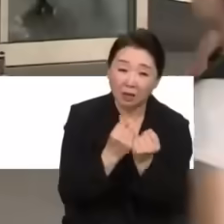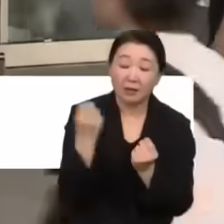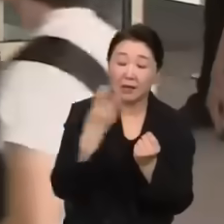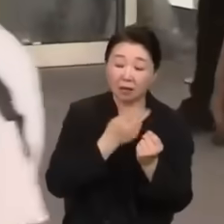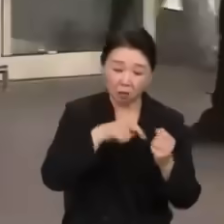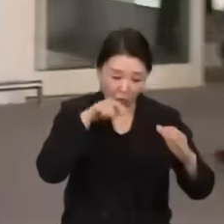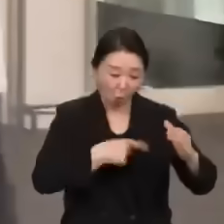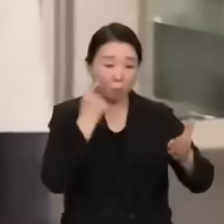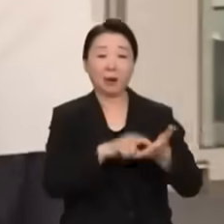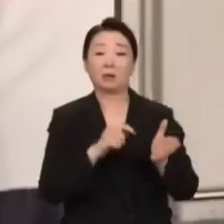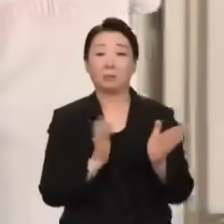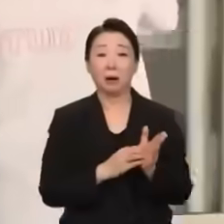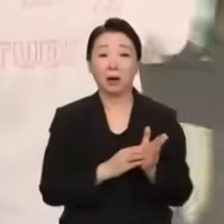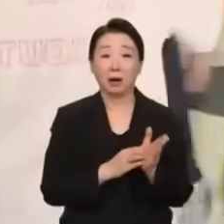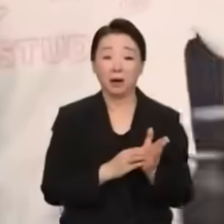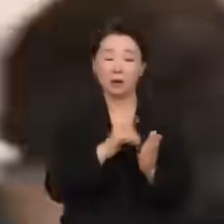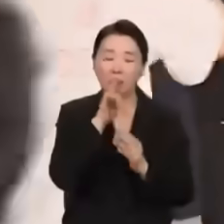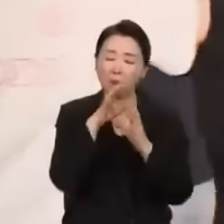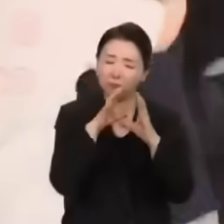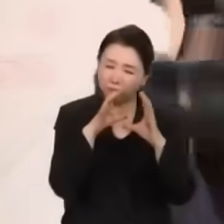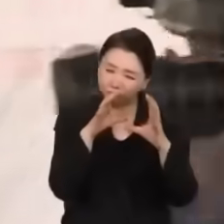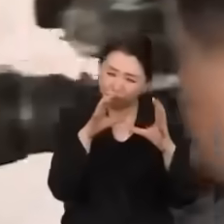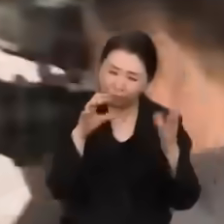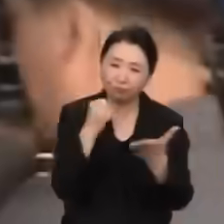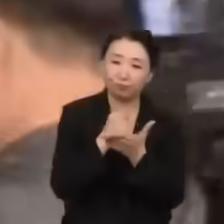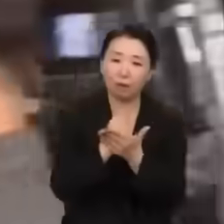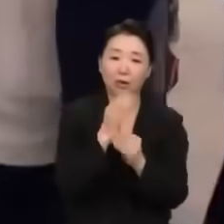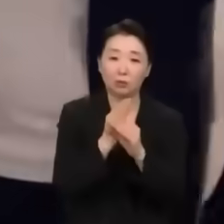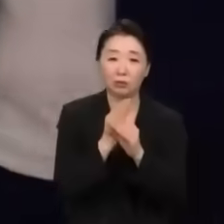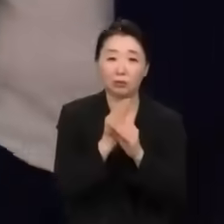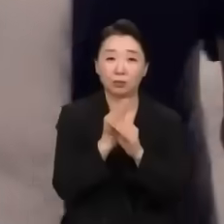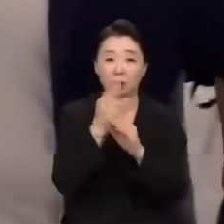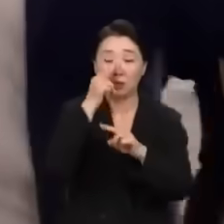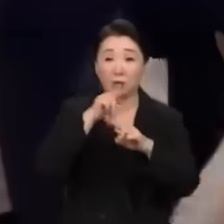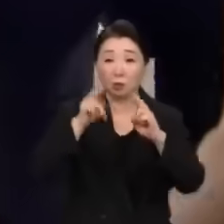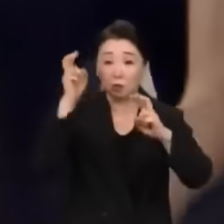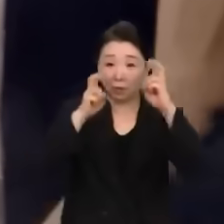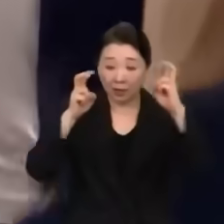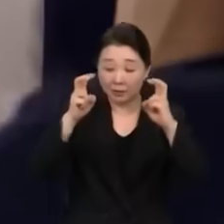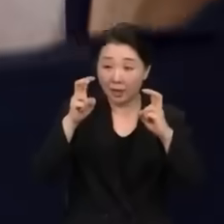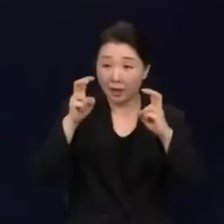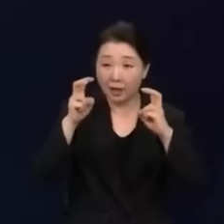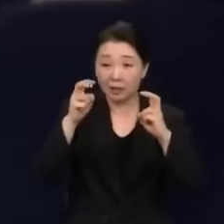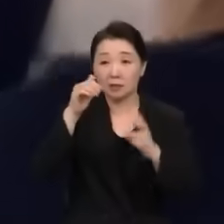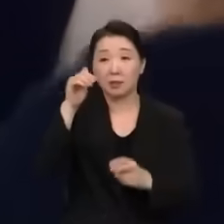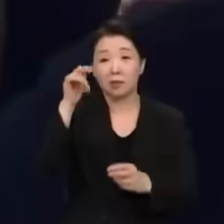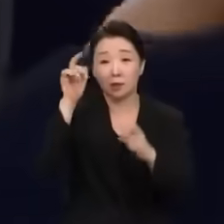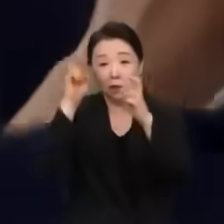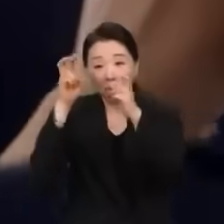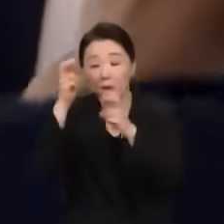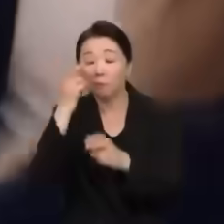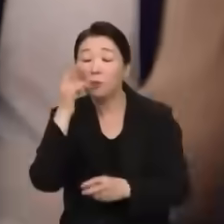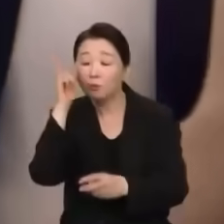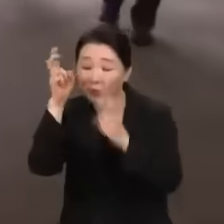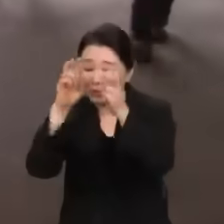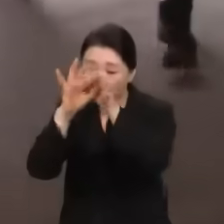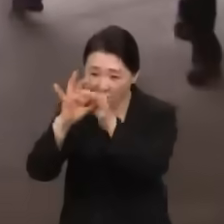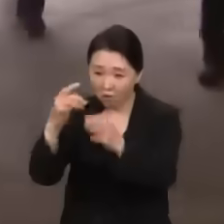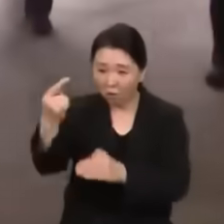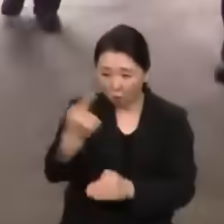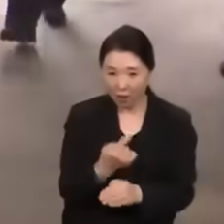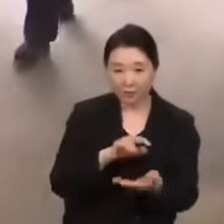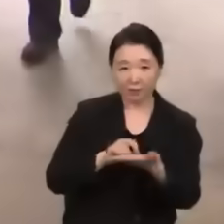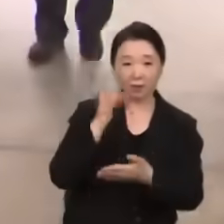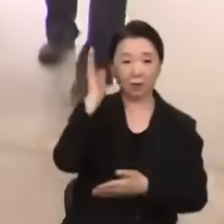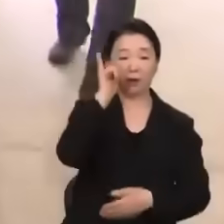거예 여러 논란이 확산하는 가운데 석유공사는 액트 지오 관계자와 함께 기자 회견에 나섭니다 JTB